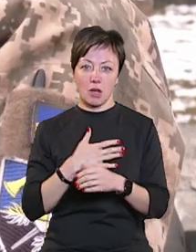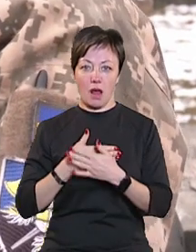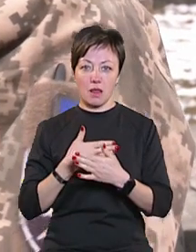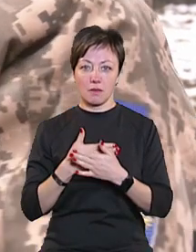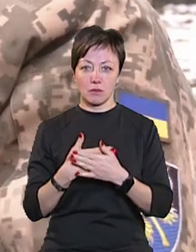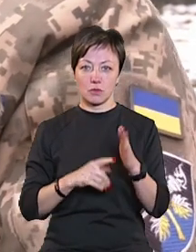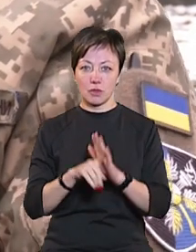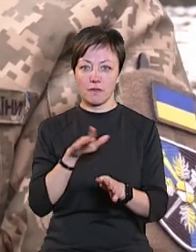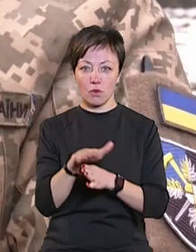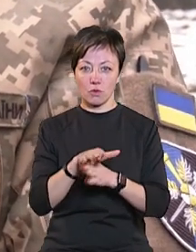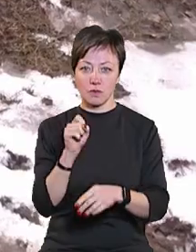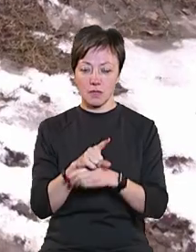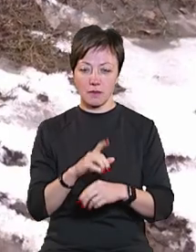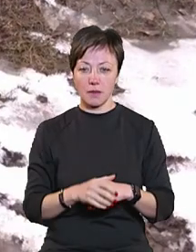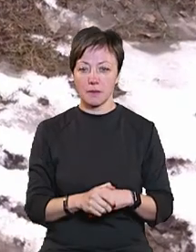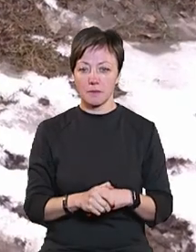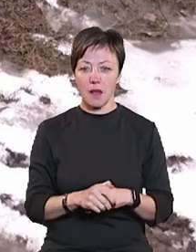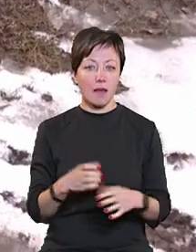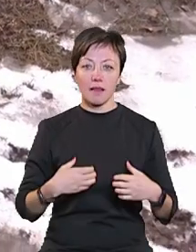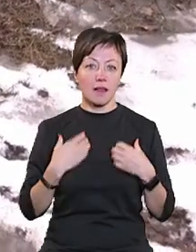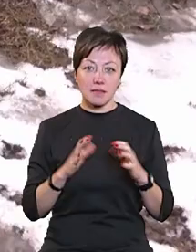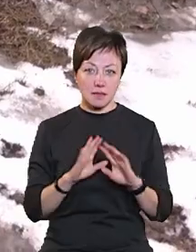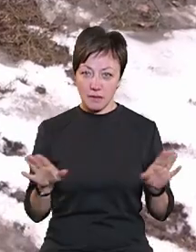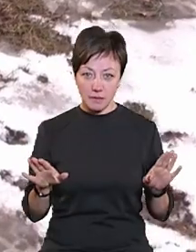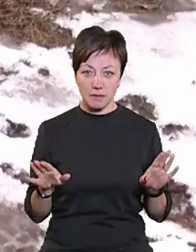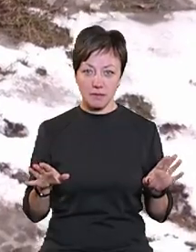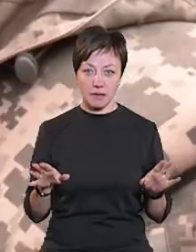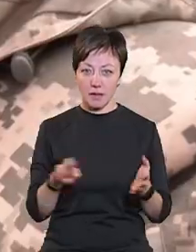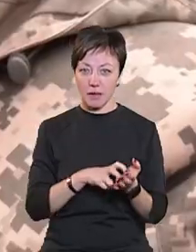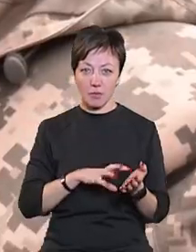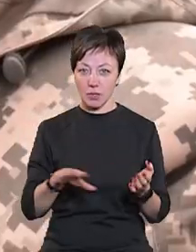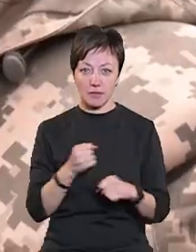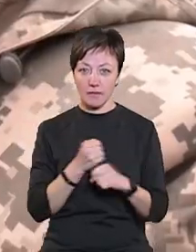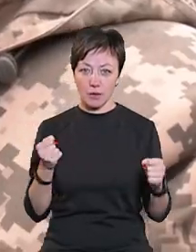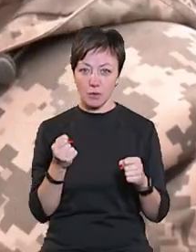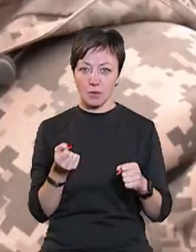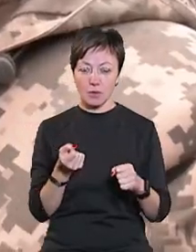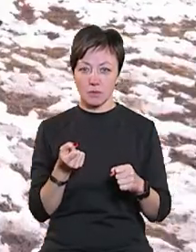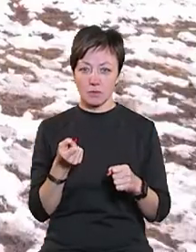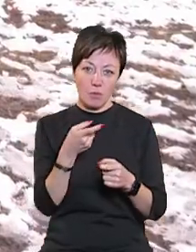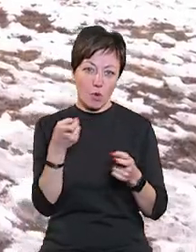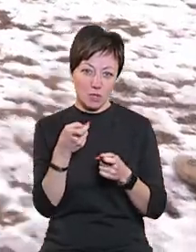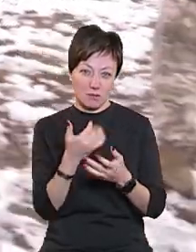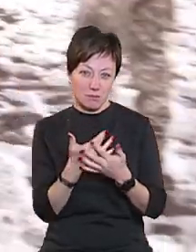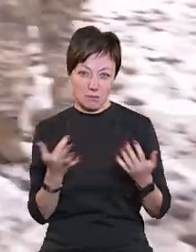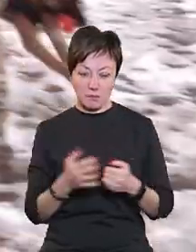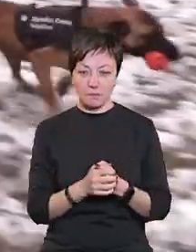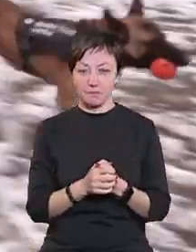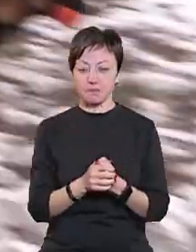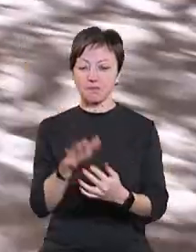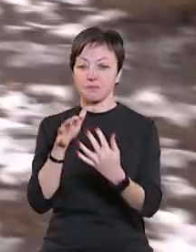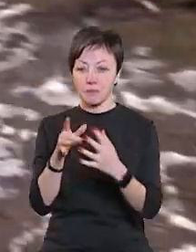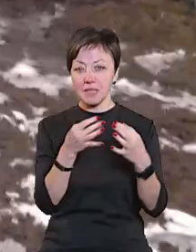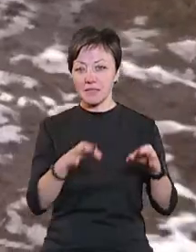почав виконувати свої завдання. Він не злякався, він взагалі не боїться вибухів, пострілів і тому подібне. В зоні бойових дій та на